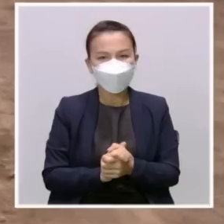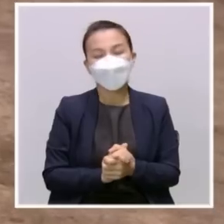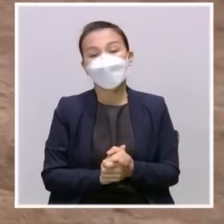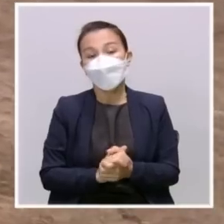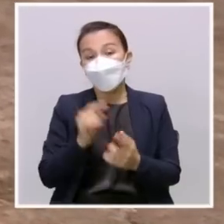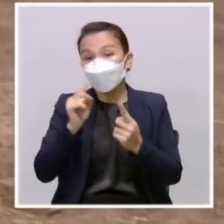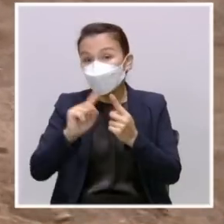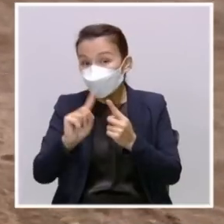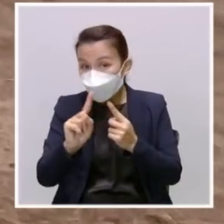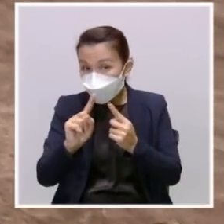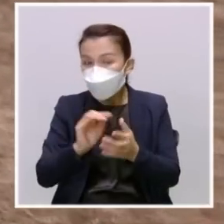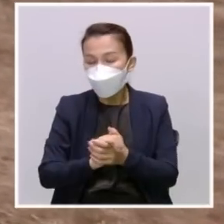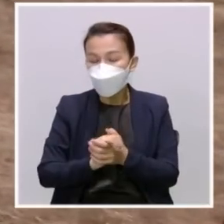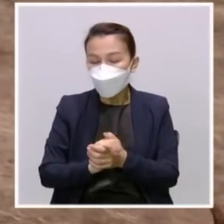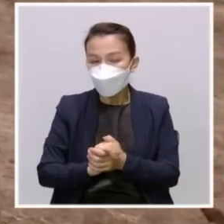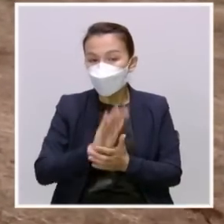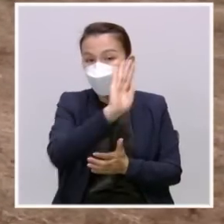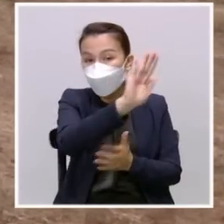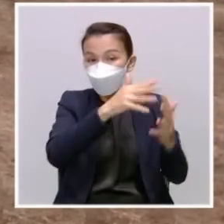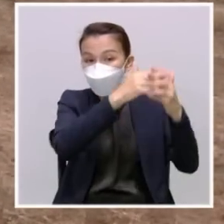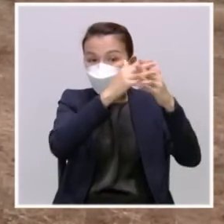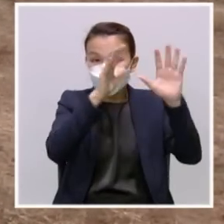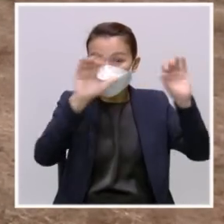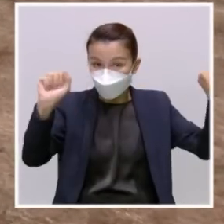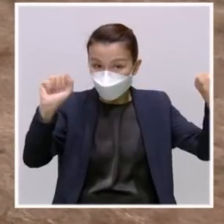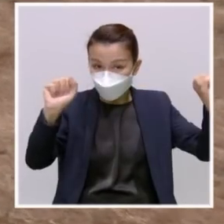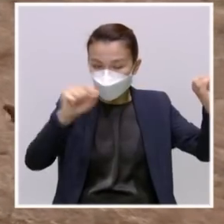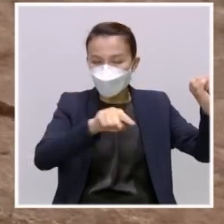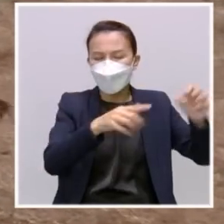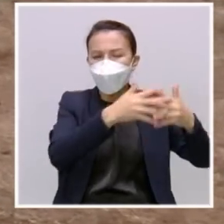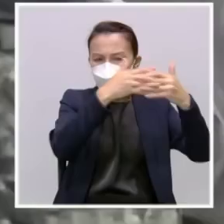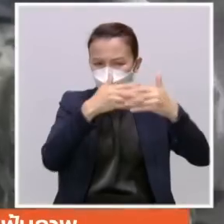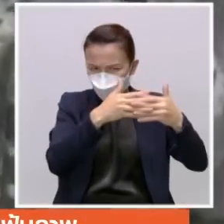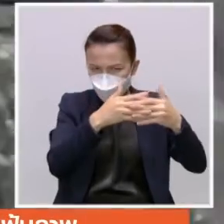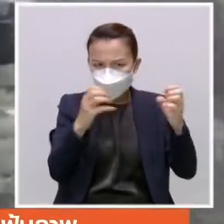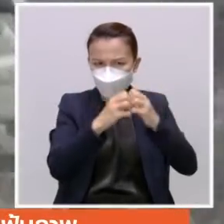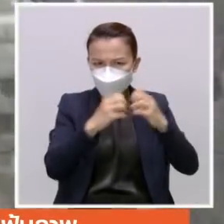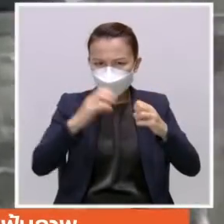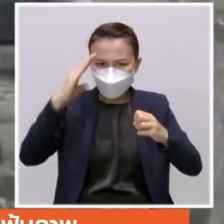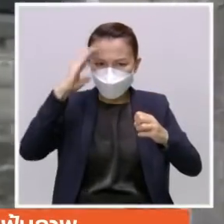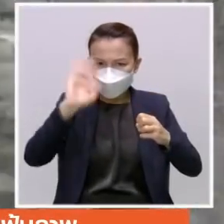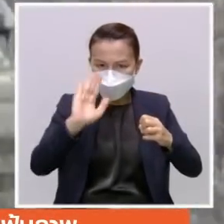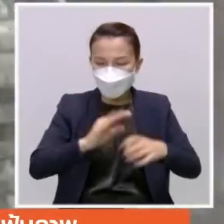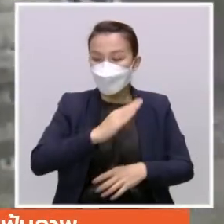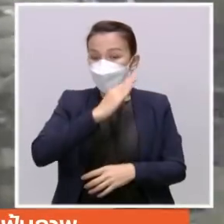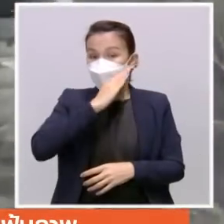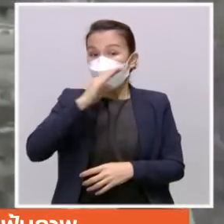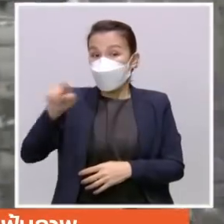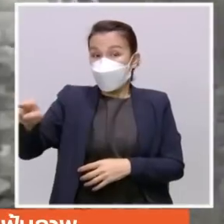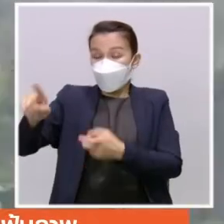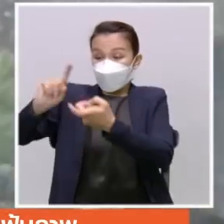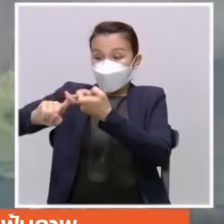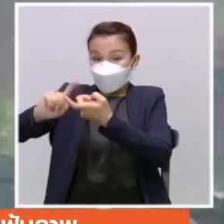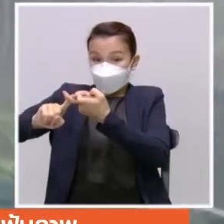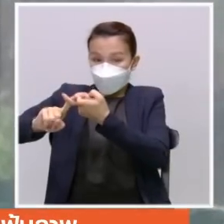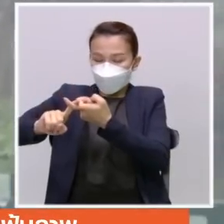ยและก่อนหน้านี้ประธานาธิบดีโจไบเดนก็เคยระบุว่าสหรัฐจะไม่เข้าแทรกแซงทางการทหารหากรัสเซียรุกรานยูเครนดังนั้นยูเครน